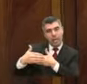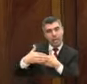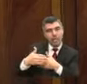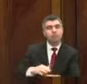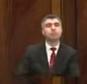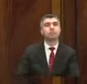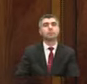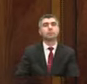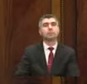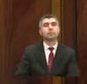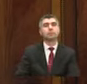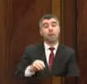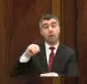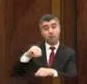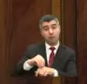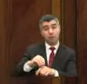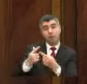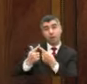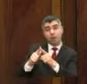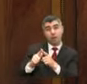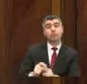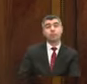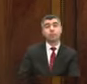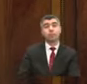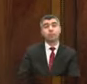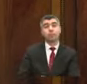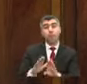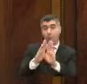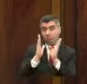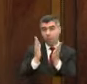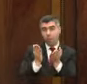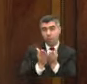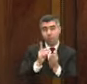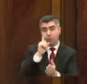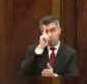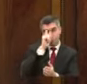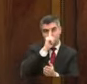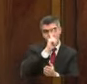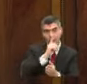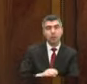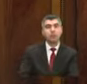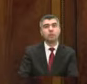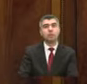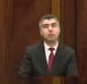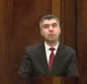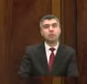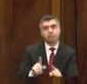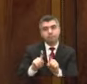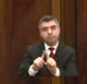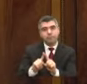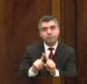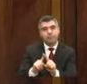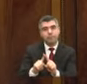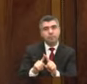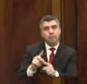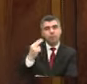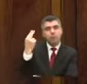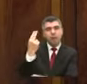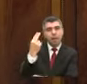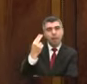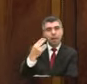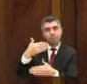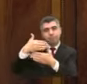المهنية بأسا والوطية. وبهذا إن شاء الله ستكتمل الخريطة الجامعية،